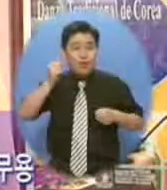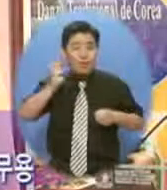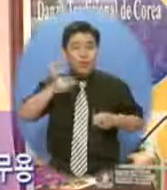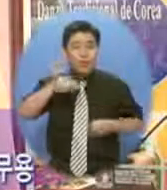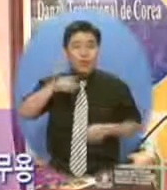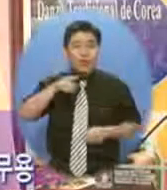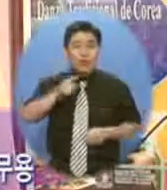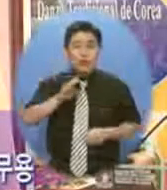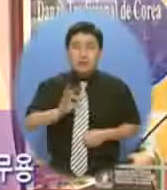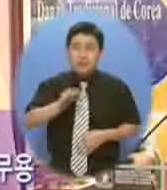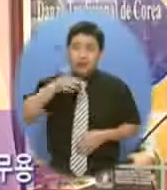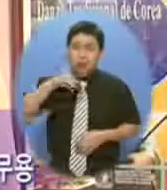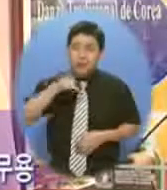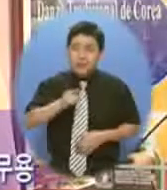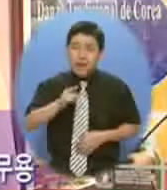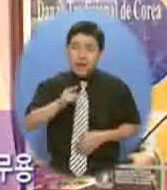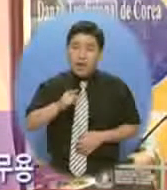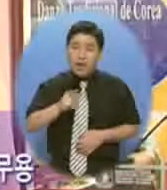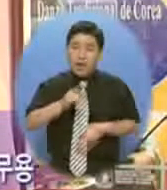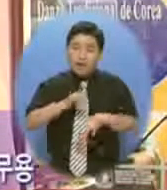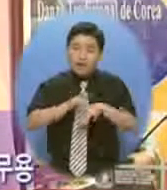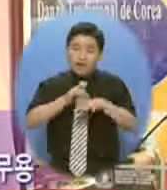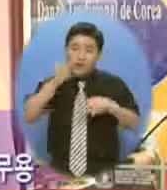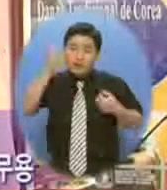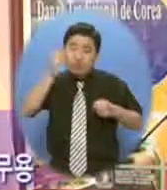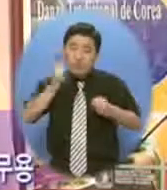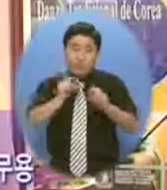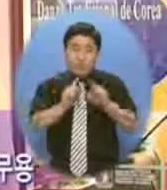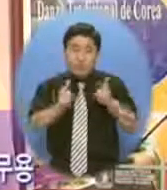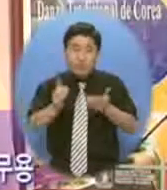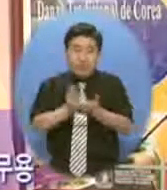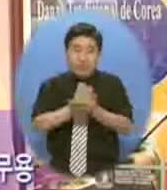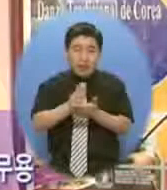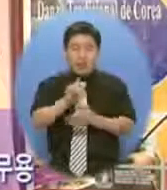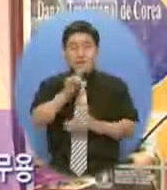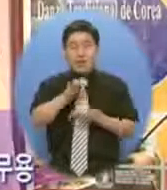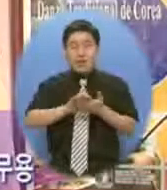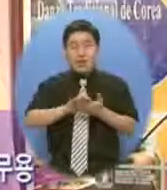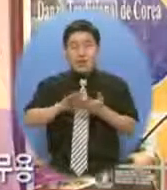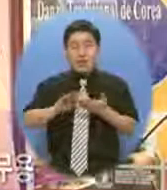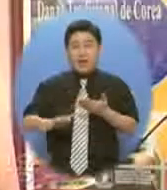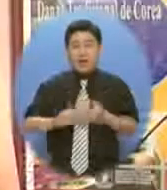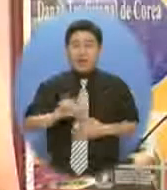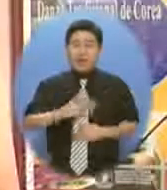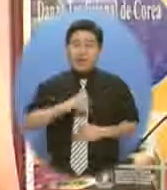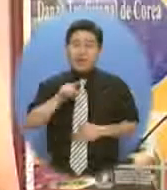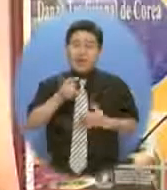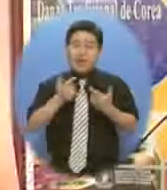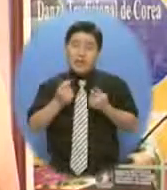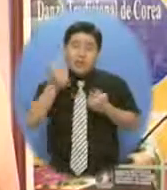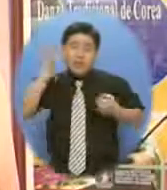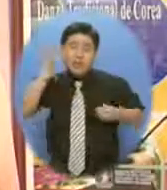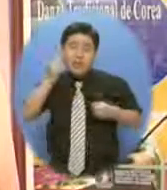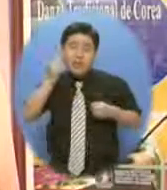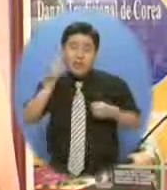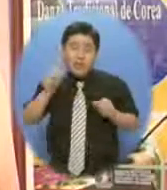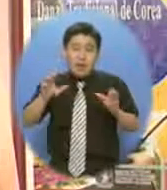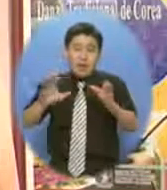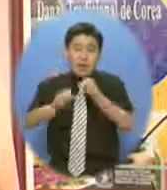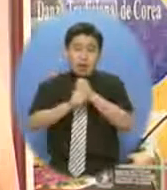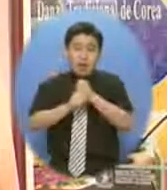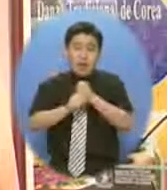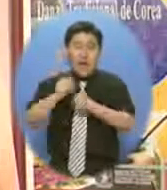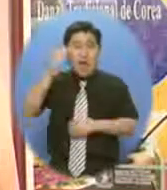정제, 무속 무용 등 많은 분야로 나눠지고 있죠. 저는 이러한 춤들을 통틀어